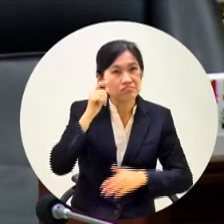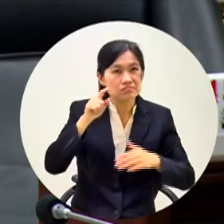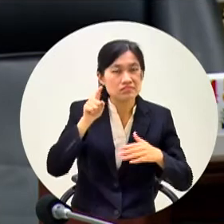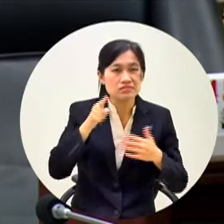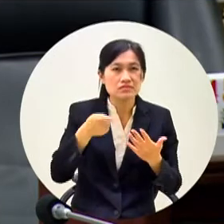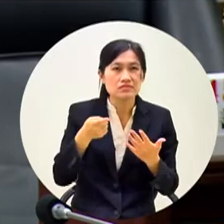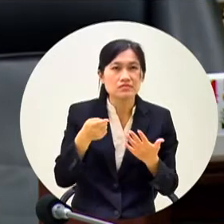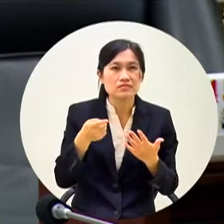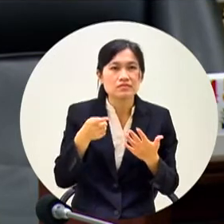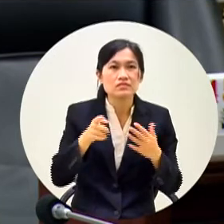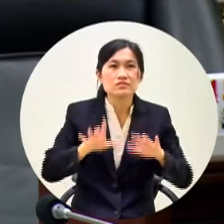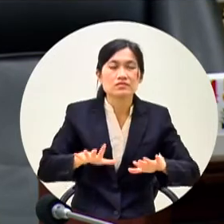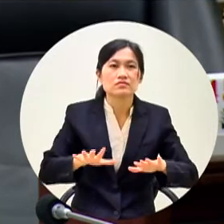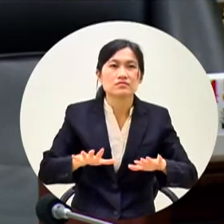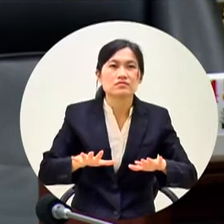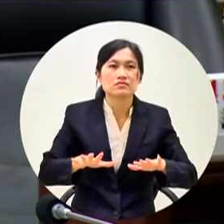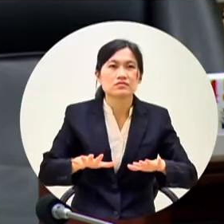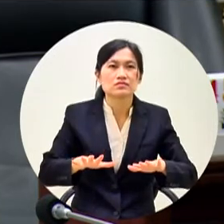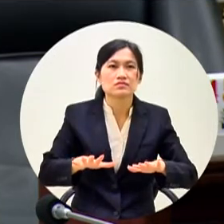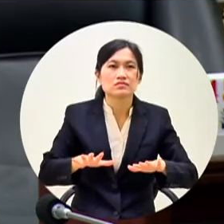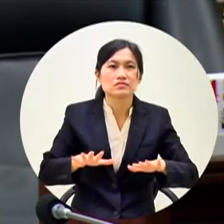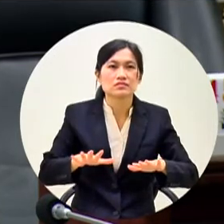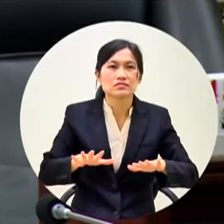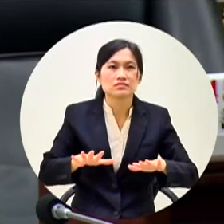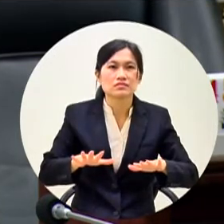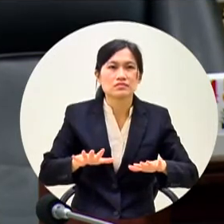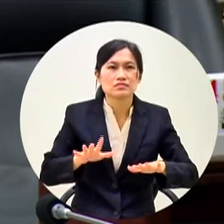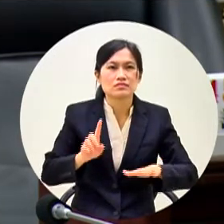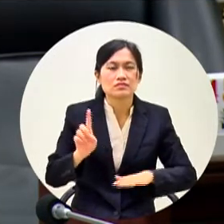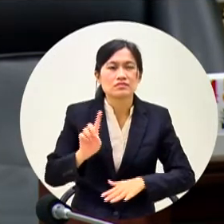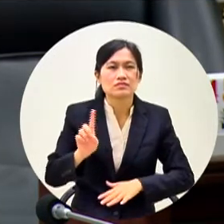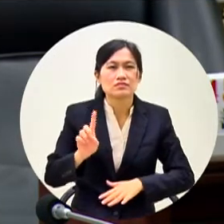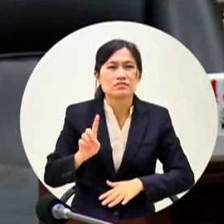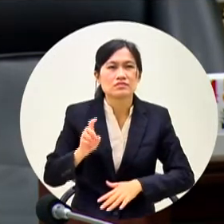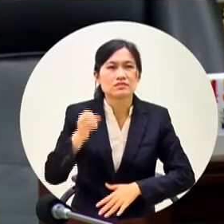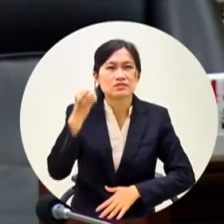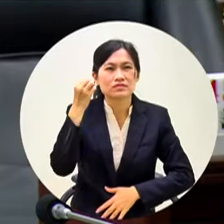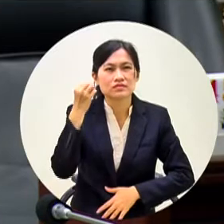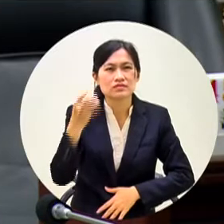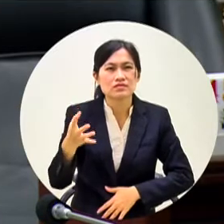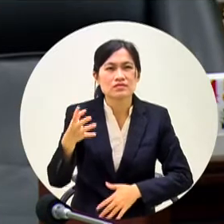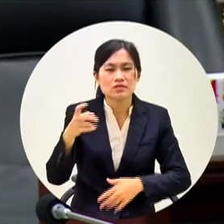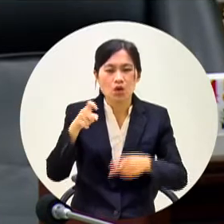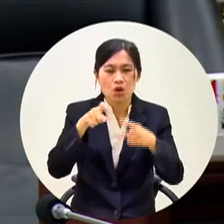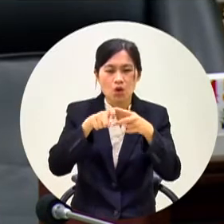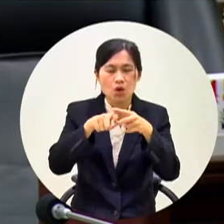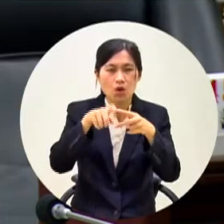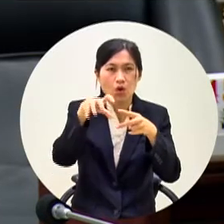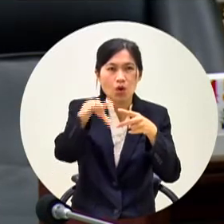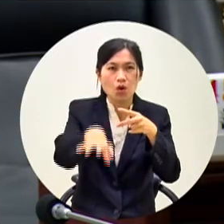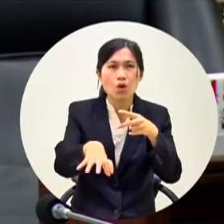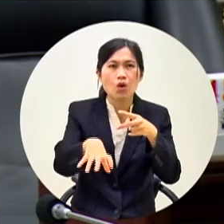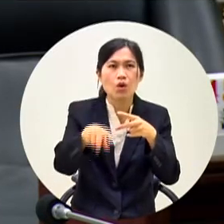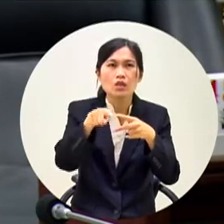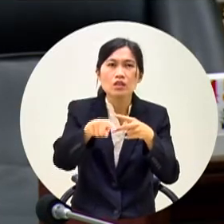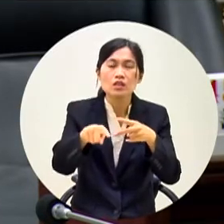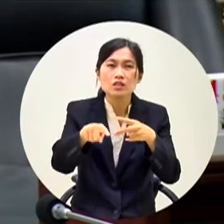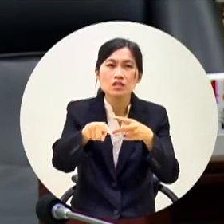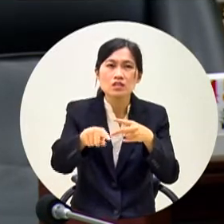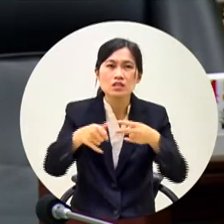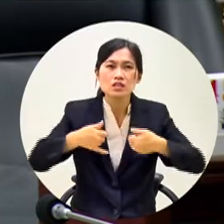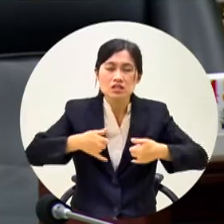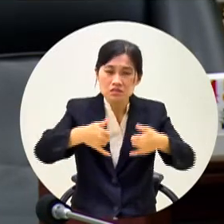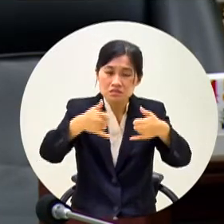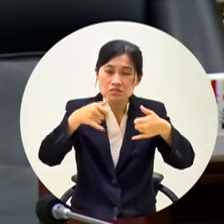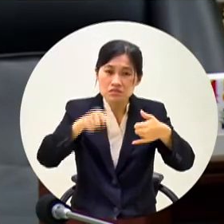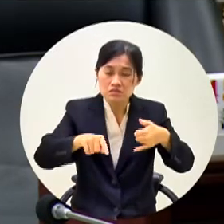安尼，新迄落哈， 新工处， 新工处哦，你这条目前